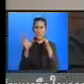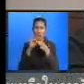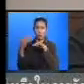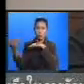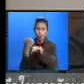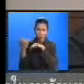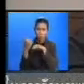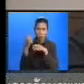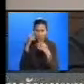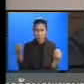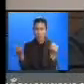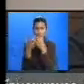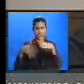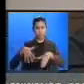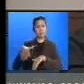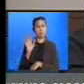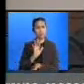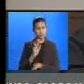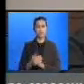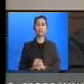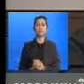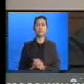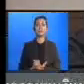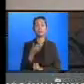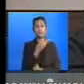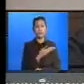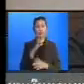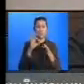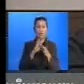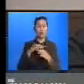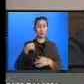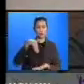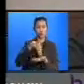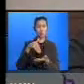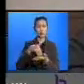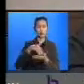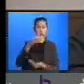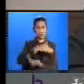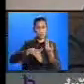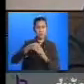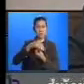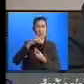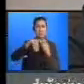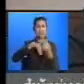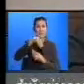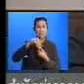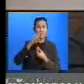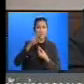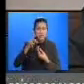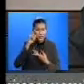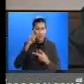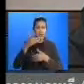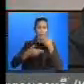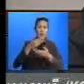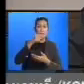ประชาชนด้านนายธนวัฒนพลวิชัยผู้อำนวยการศูนย์พยากรเศรษฐกิจและธุรกิจมหาวิทยาลัยหอการค้าไทยระบุว่าการ